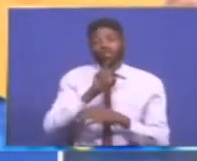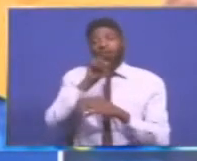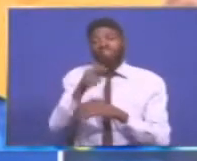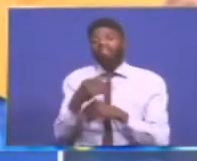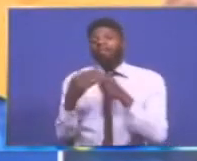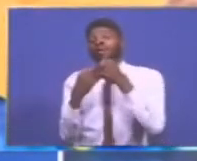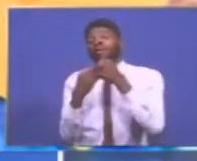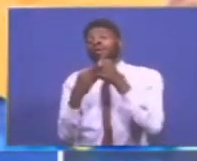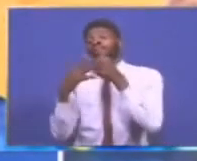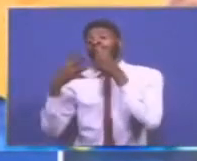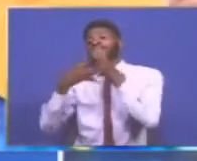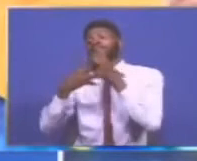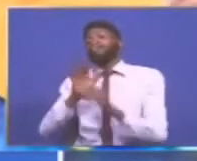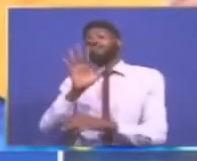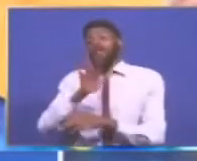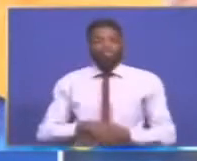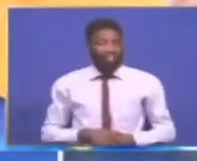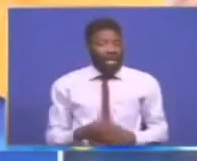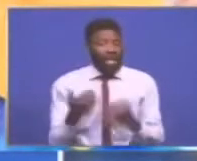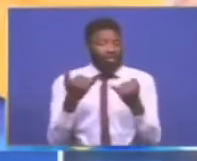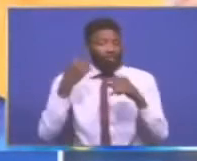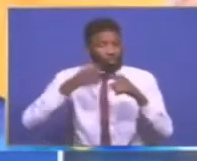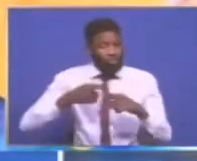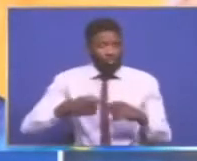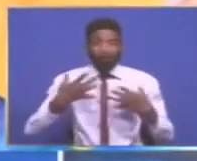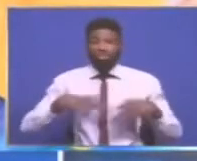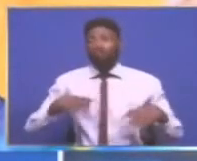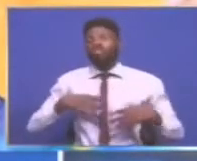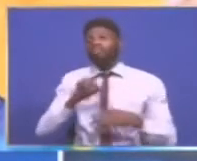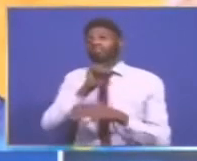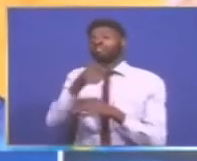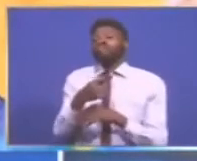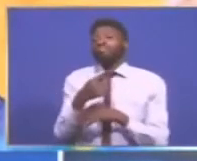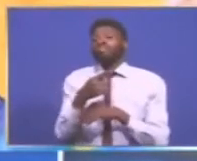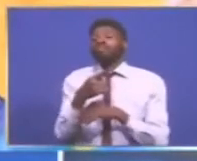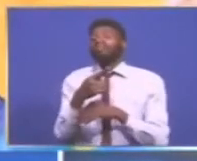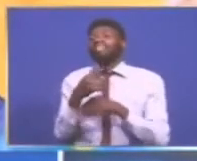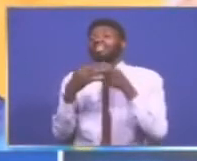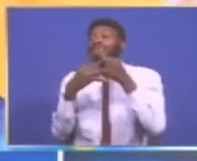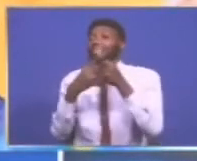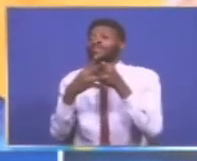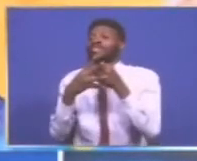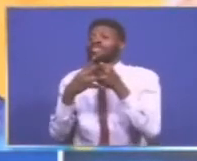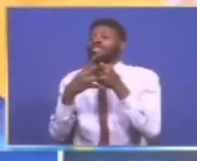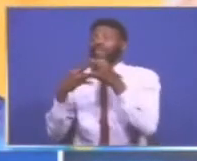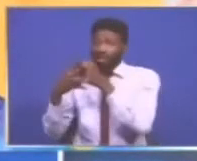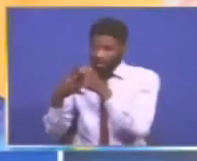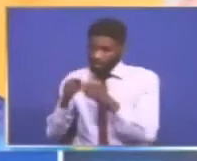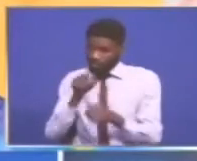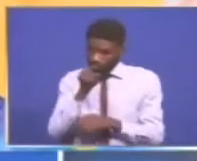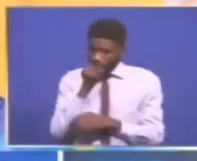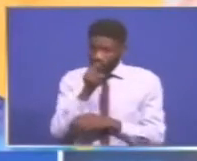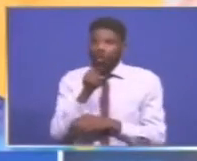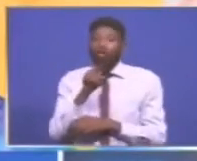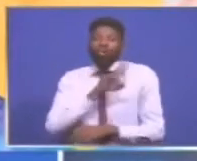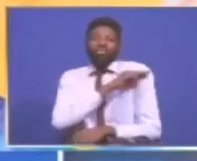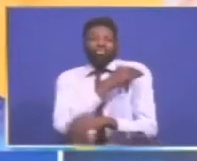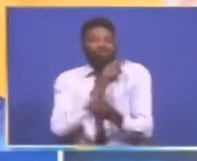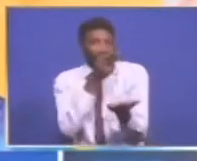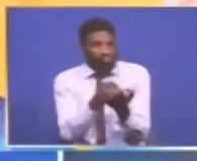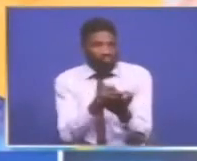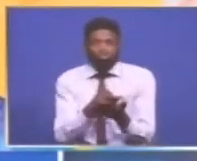2,895. Kwa sasa jumla ya wagonjwa 1,099 wamelazwa hospitalini, ambapo 133 wamo katika vitengo